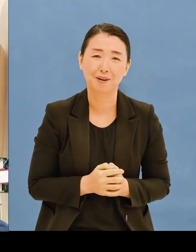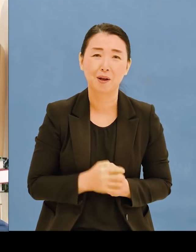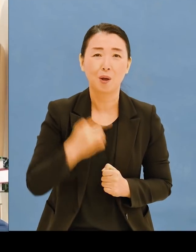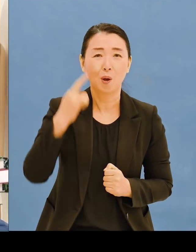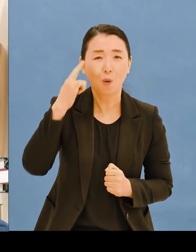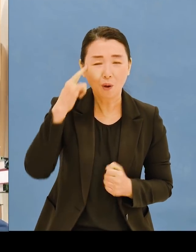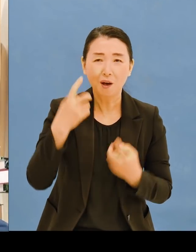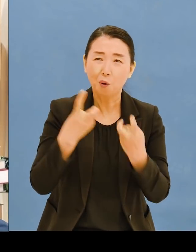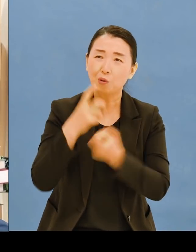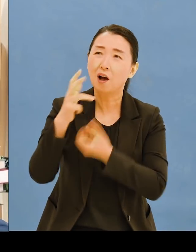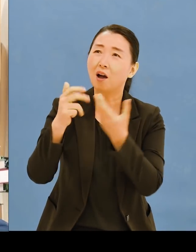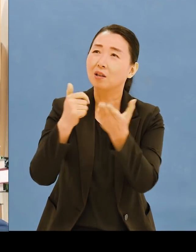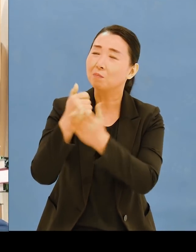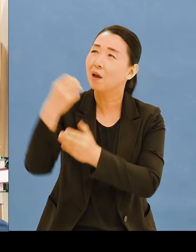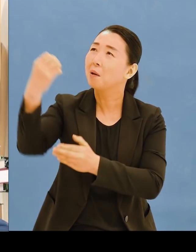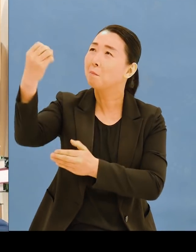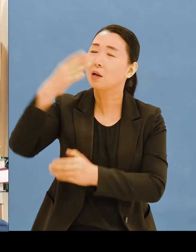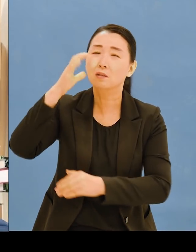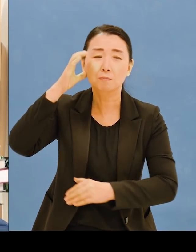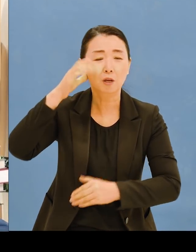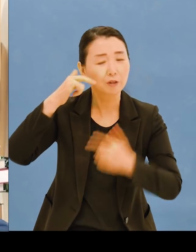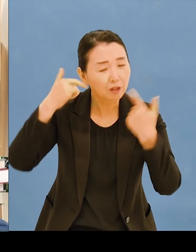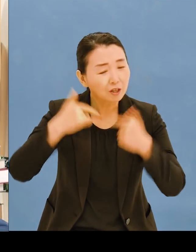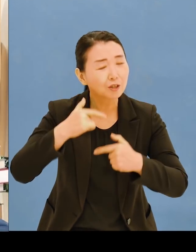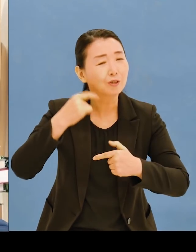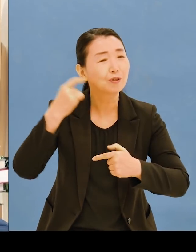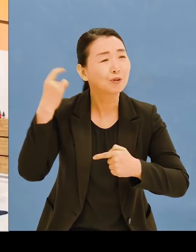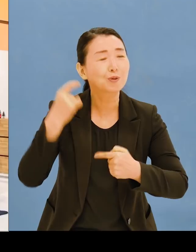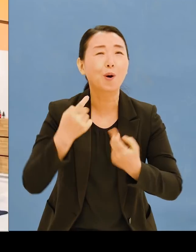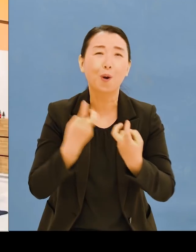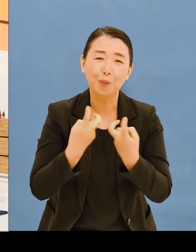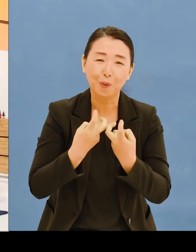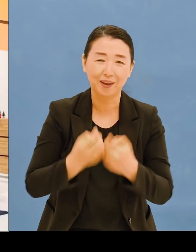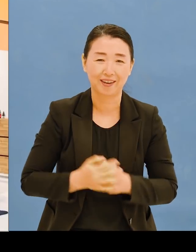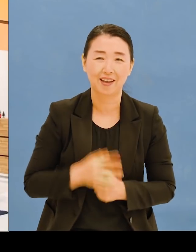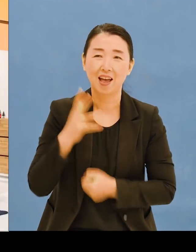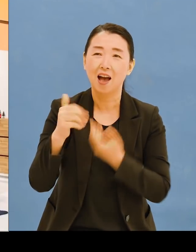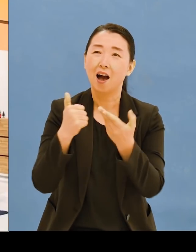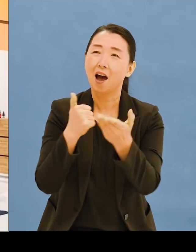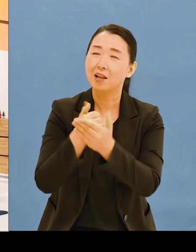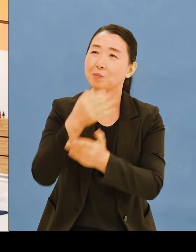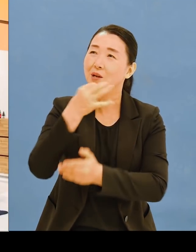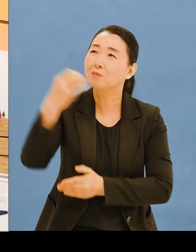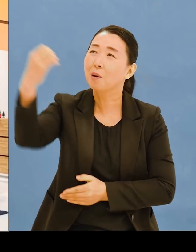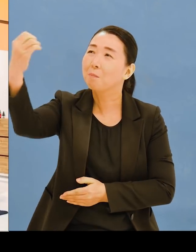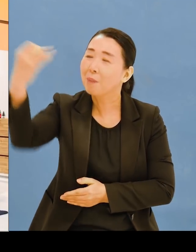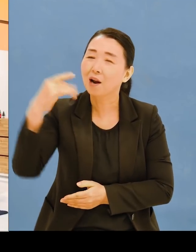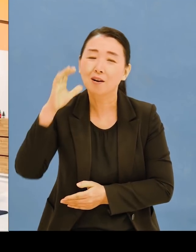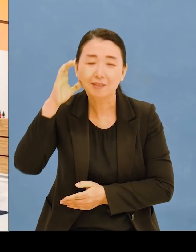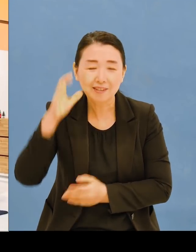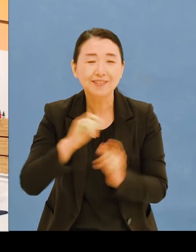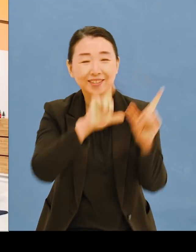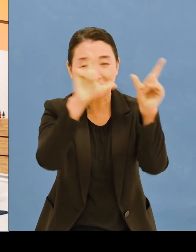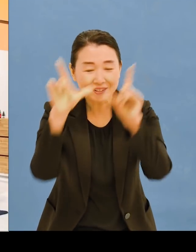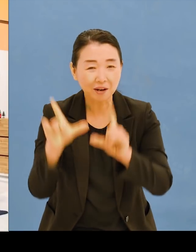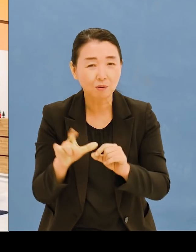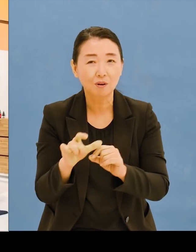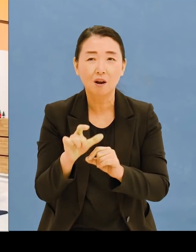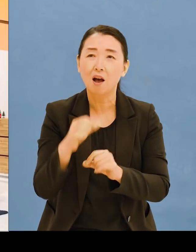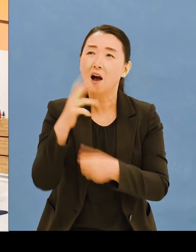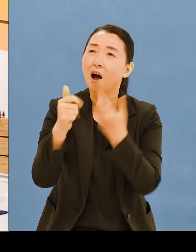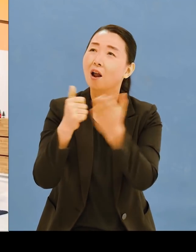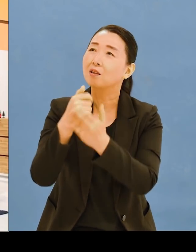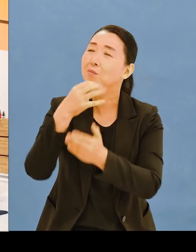하면 하나님의 음성을 들을 수 있을까 늘 궁금해하는 문제잖아요. 그런데 하나님의 음성을 듣는 삶을 살고 계시다고 하니까 좀 부러운데 어떻게